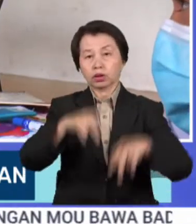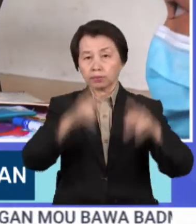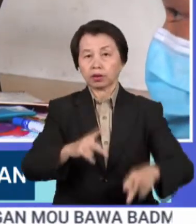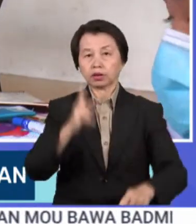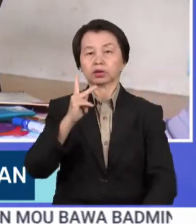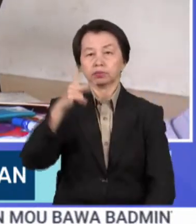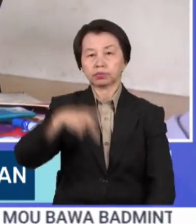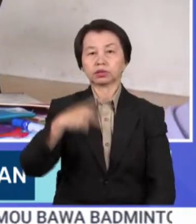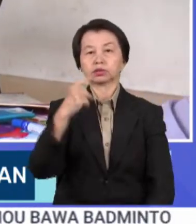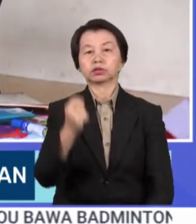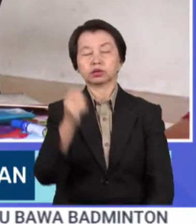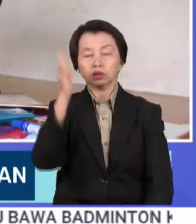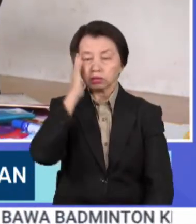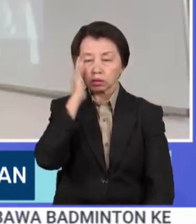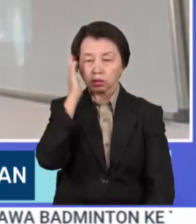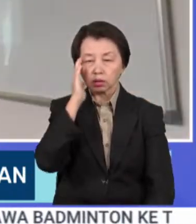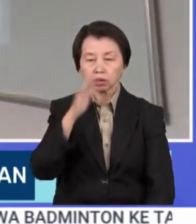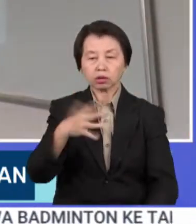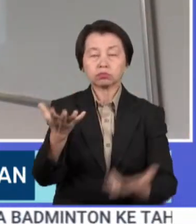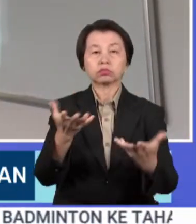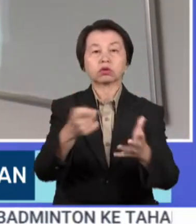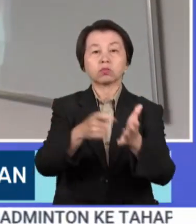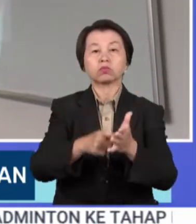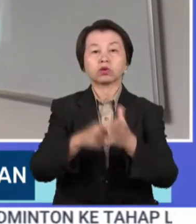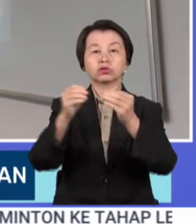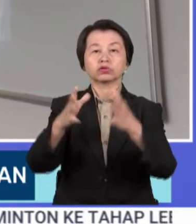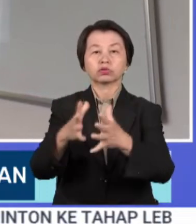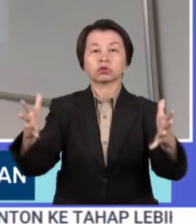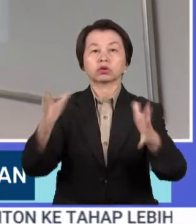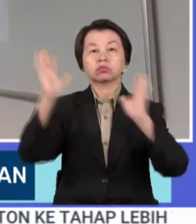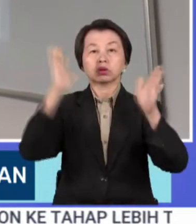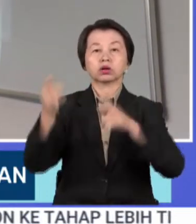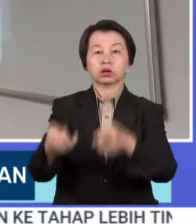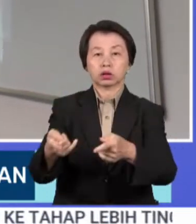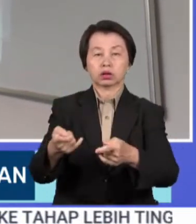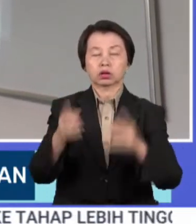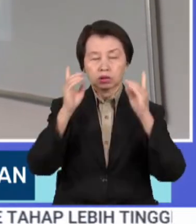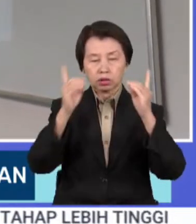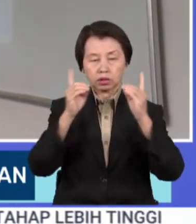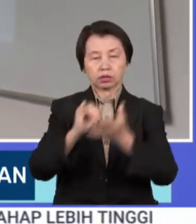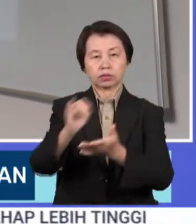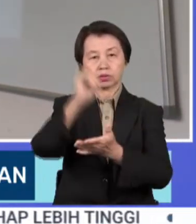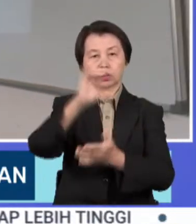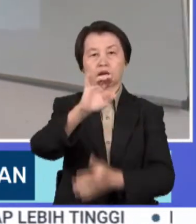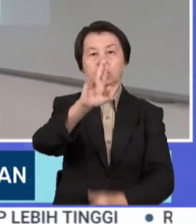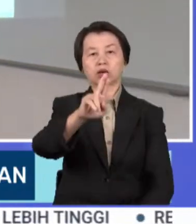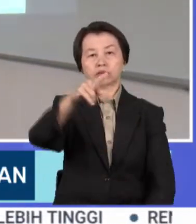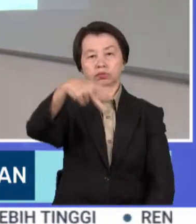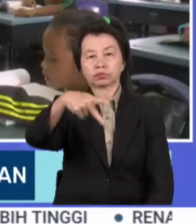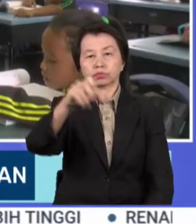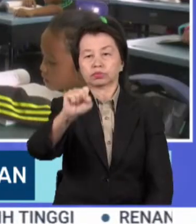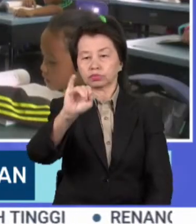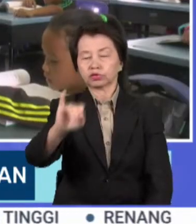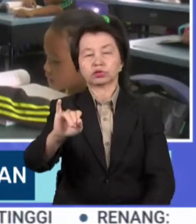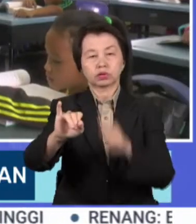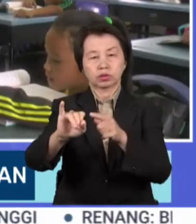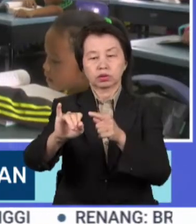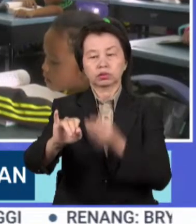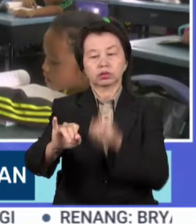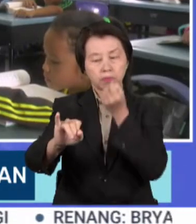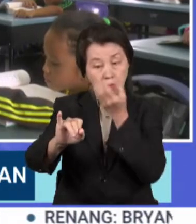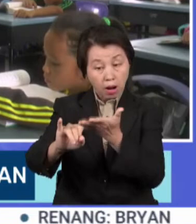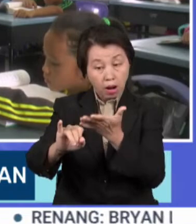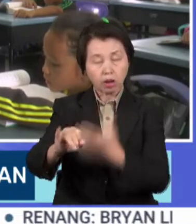KPT mengetahui unjuran keperluan guru di Malaysia. Universiti Pendidikan Sultan Idris UPSI juga